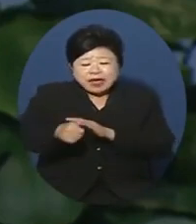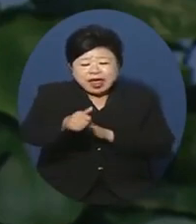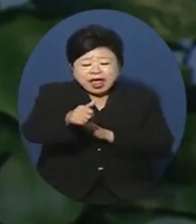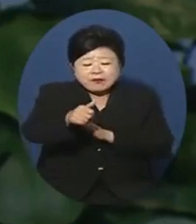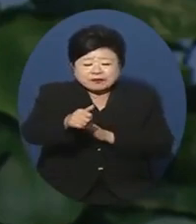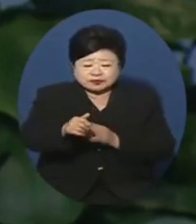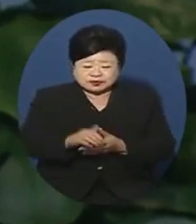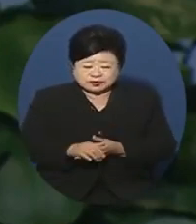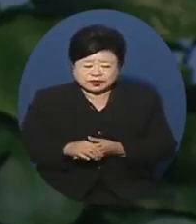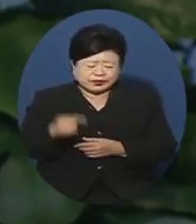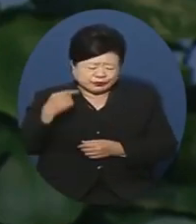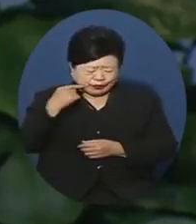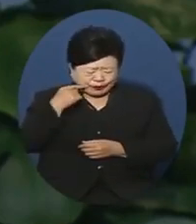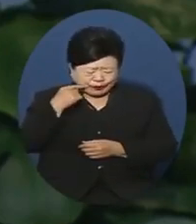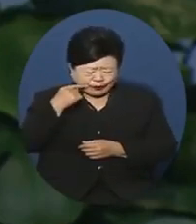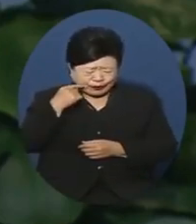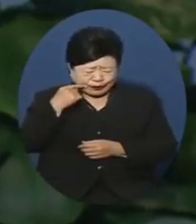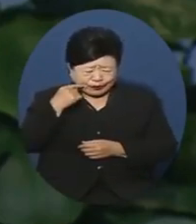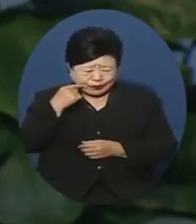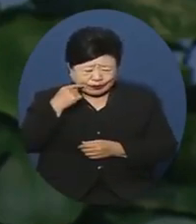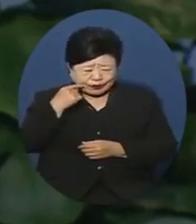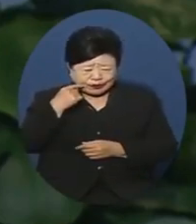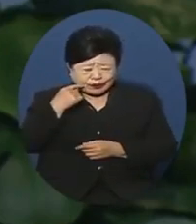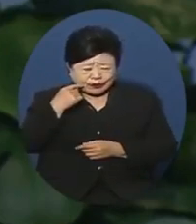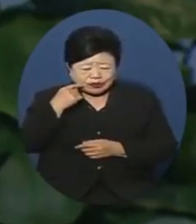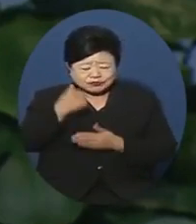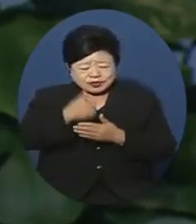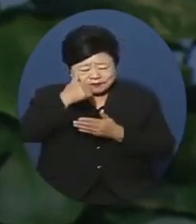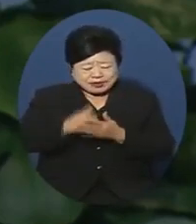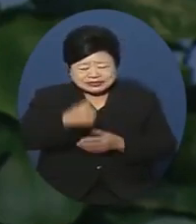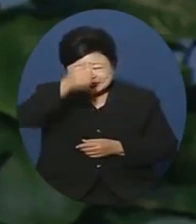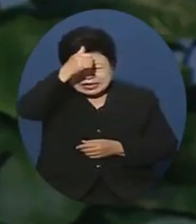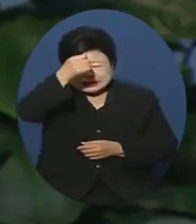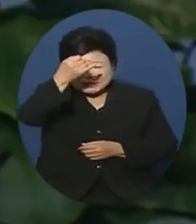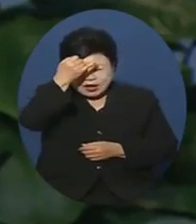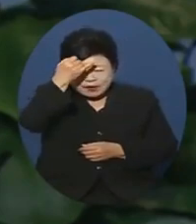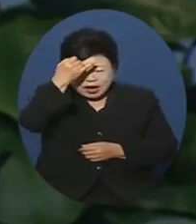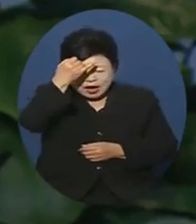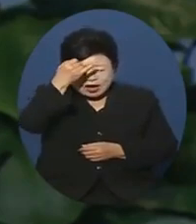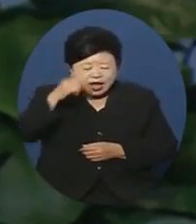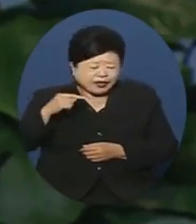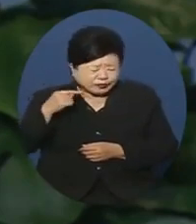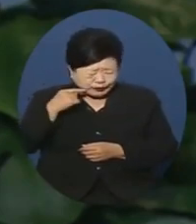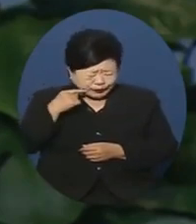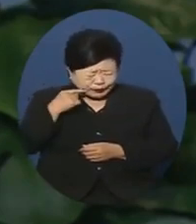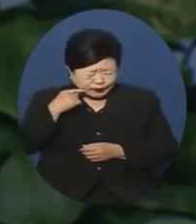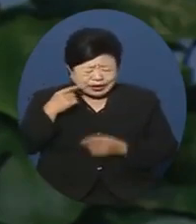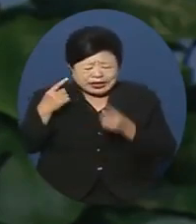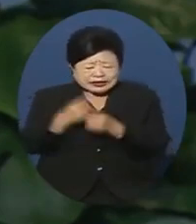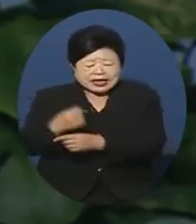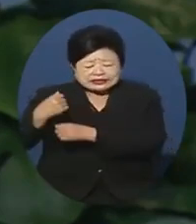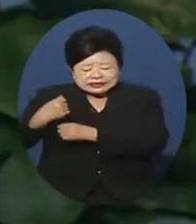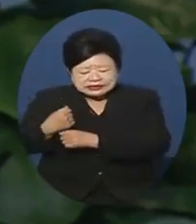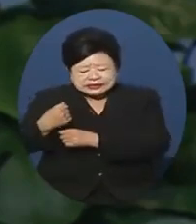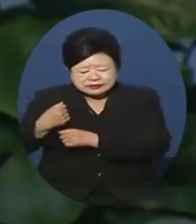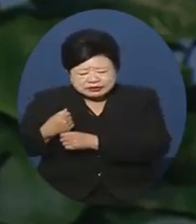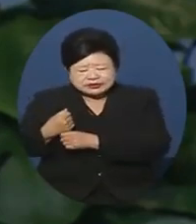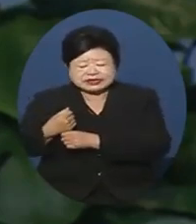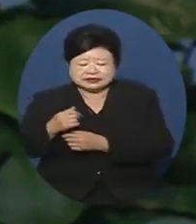뱀의 독, 타락한 아담과 하와의 독을 대신 짊어졌다는